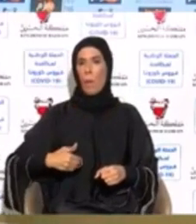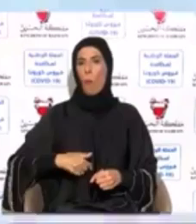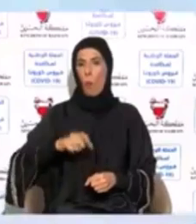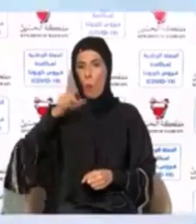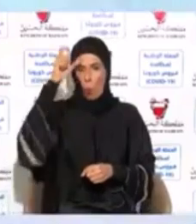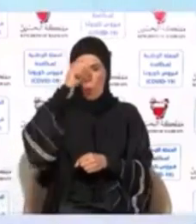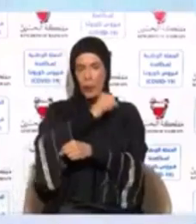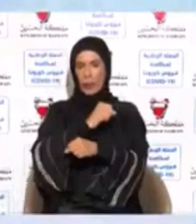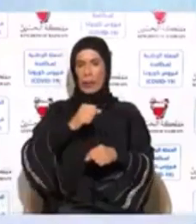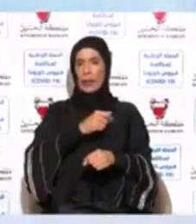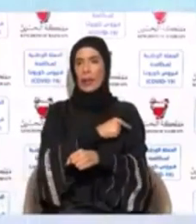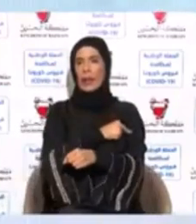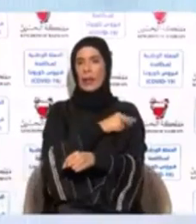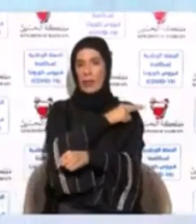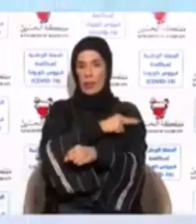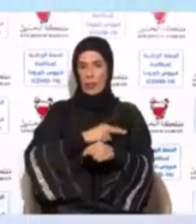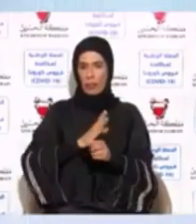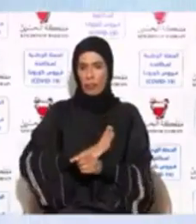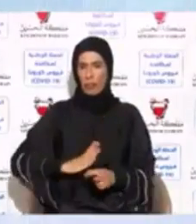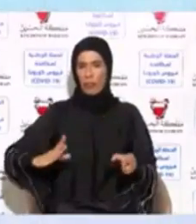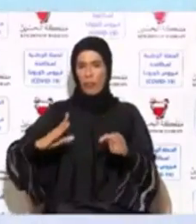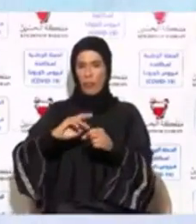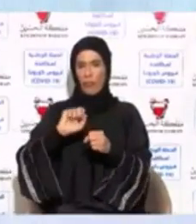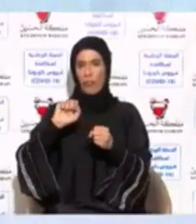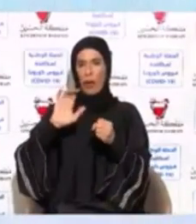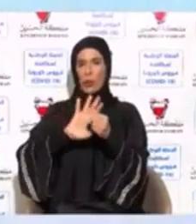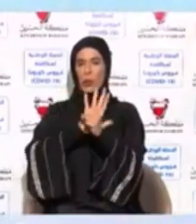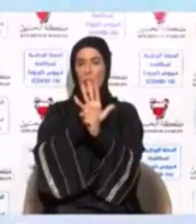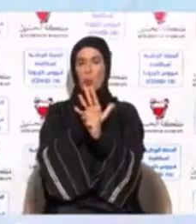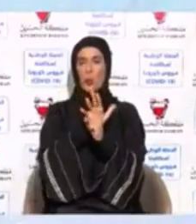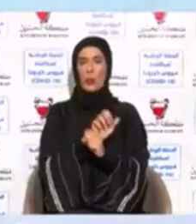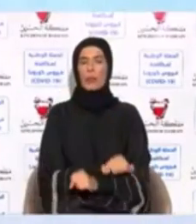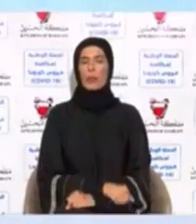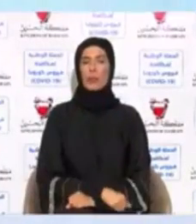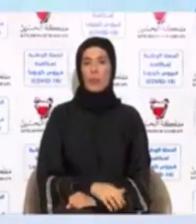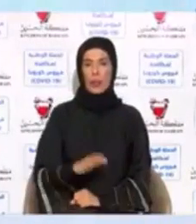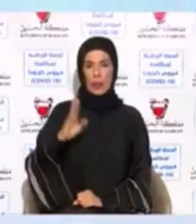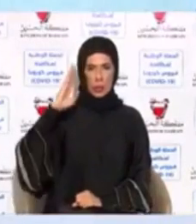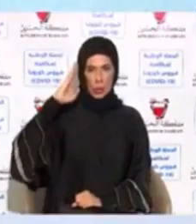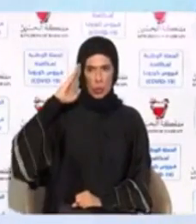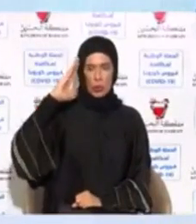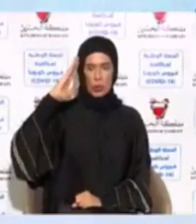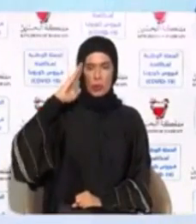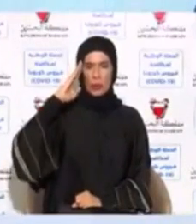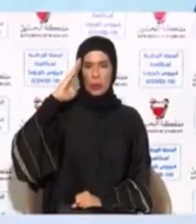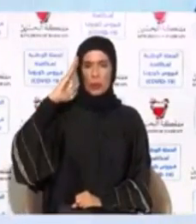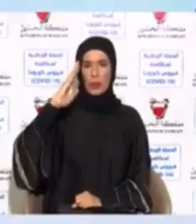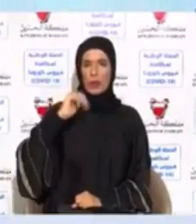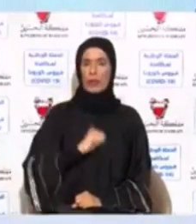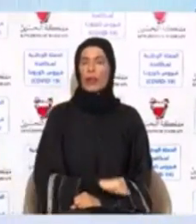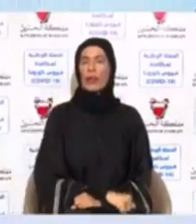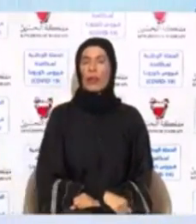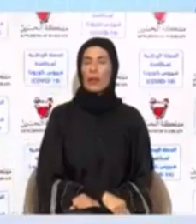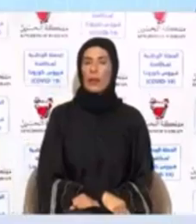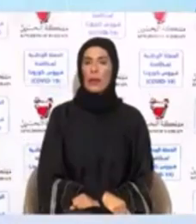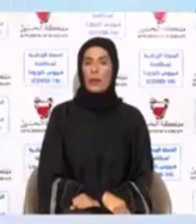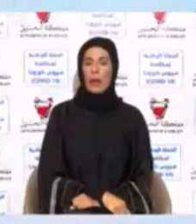الطبي، عضو الفريق الوطني للتصدي لفيروس الكورونا. شكرا جزيلا دكتور